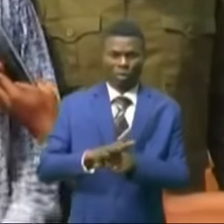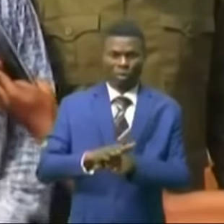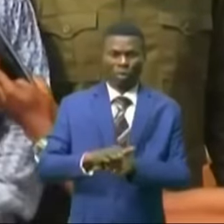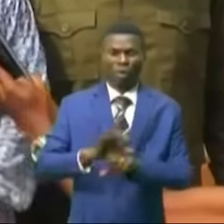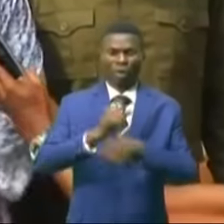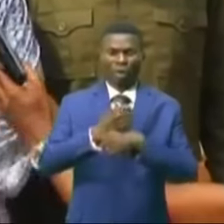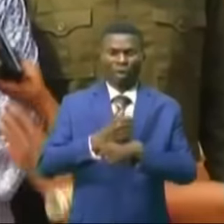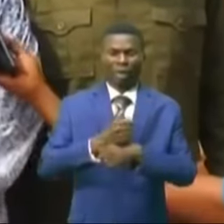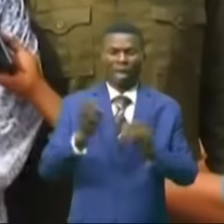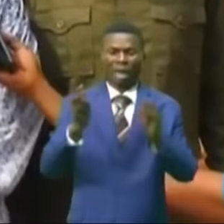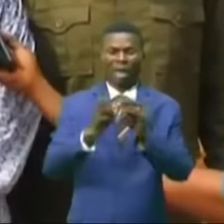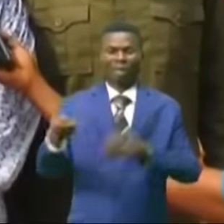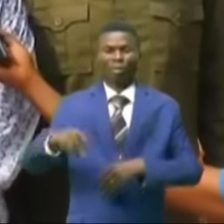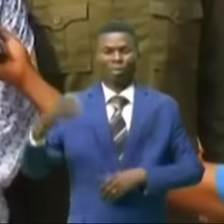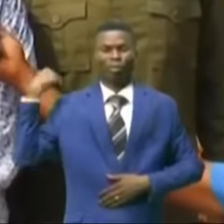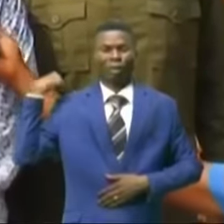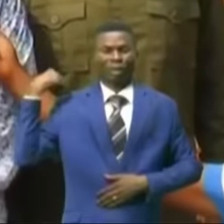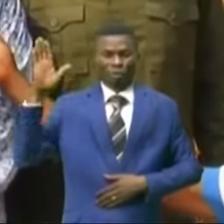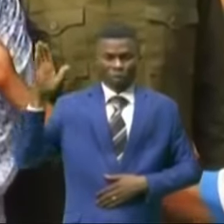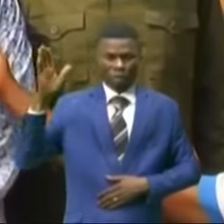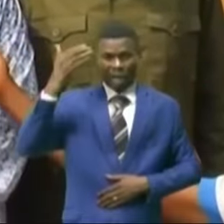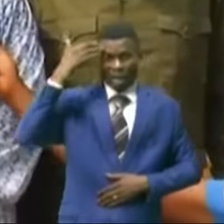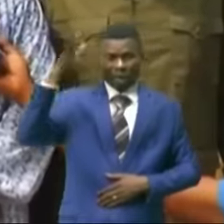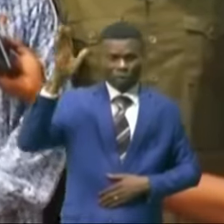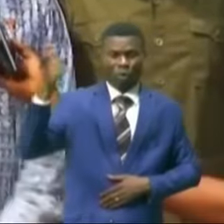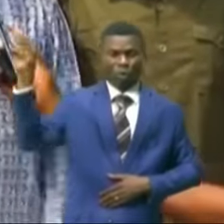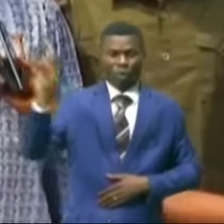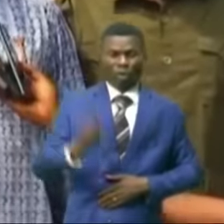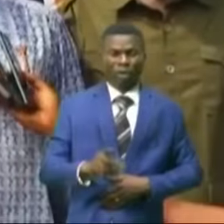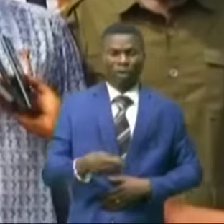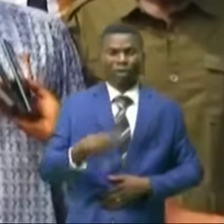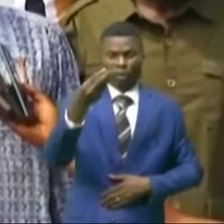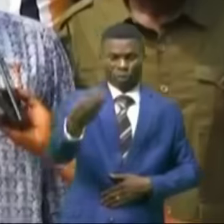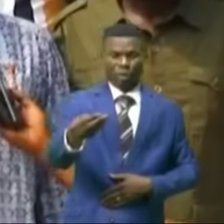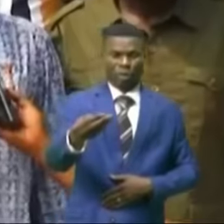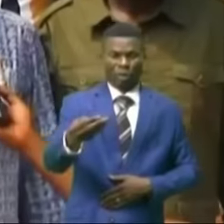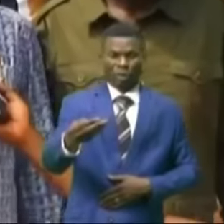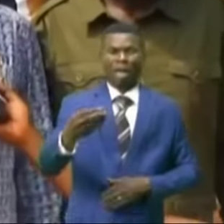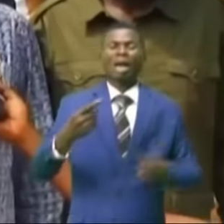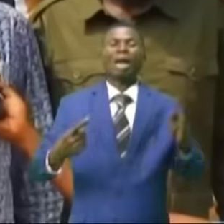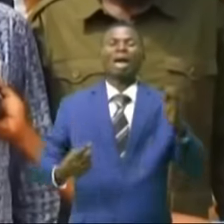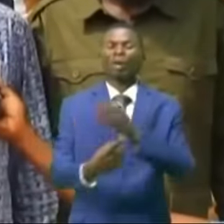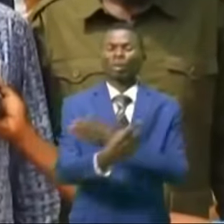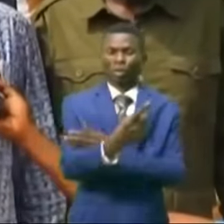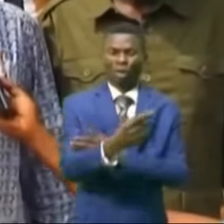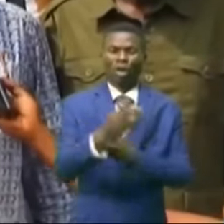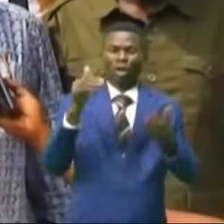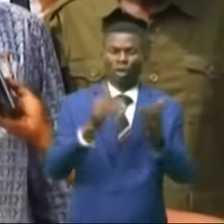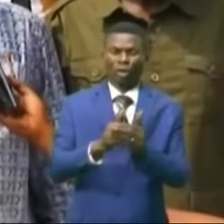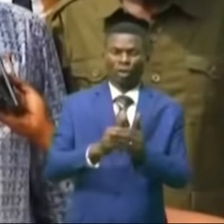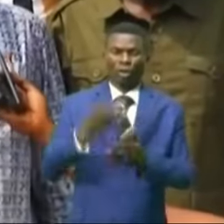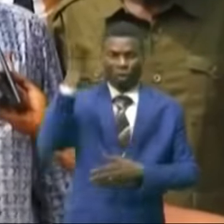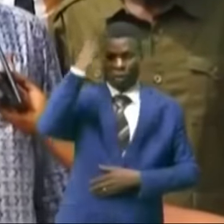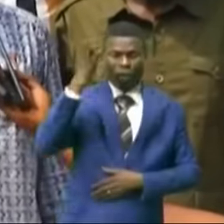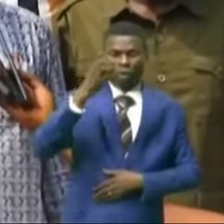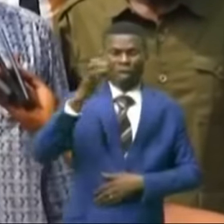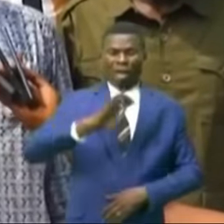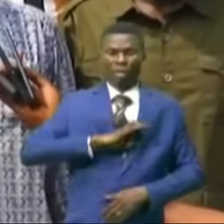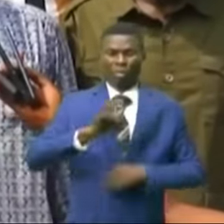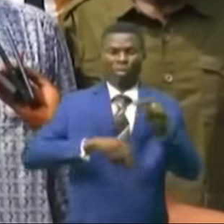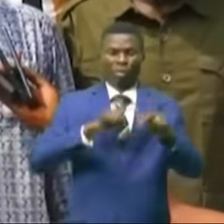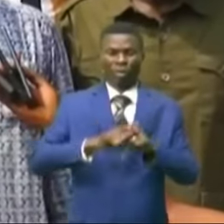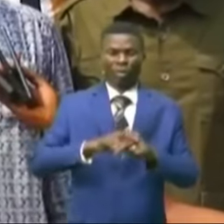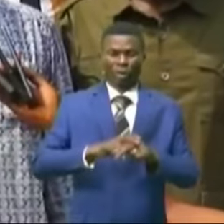provinciale de l'Équateur, nous sommes venus déposer la plainte contre le général de la police qui est le